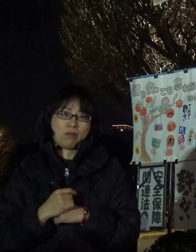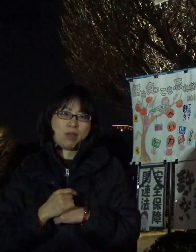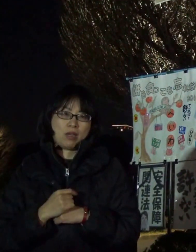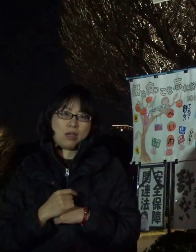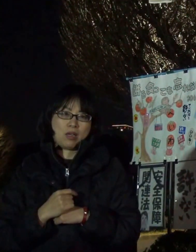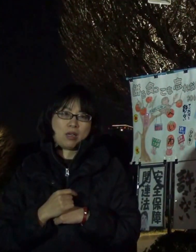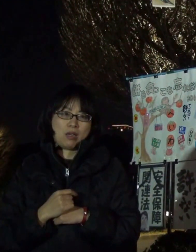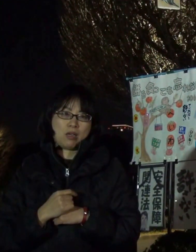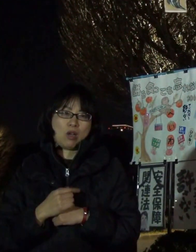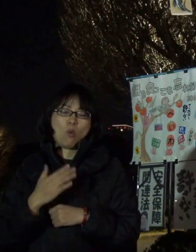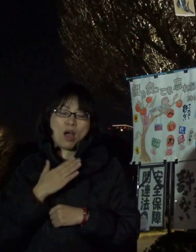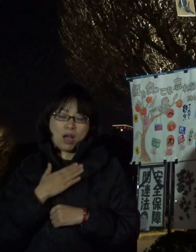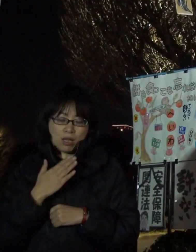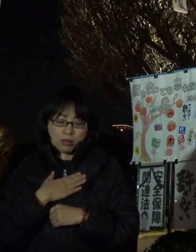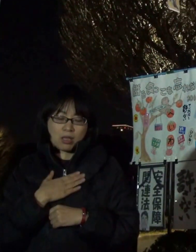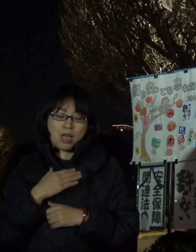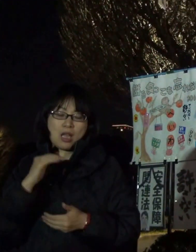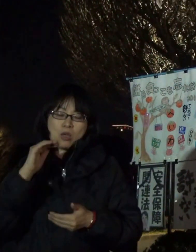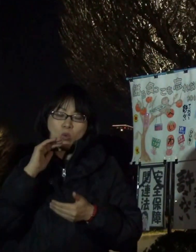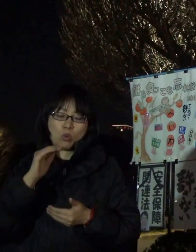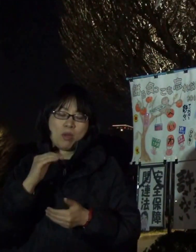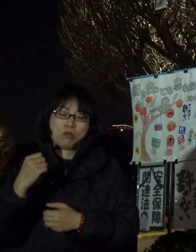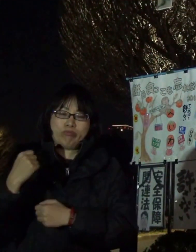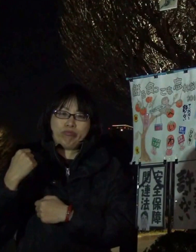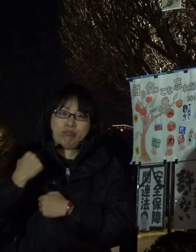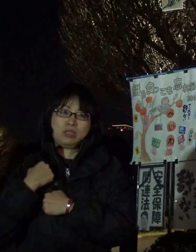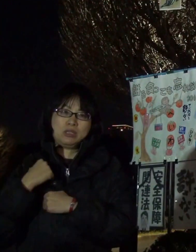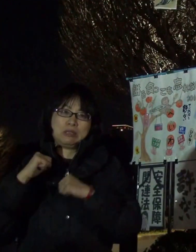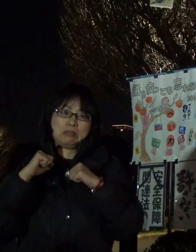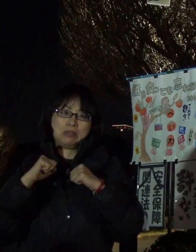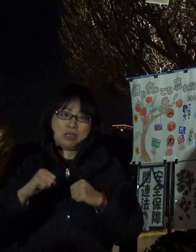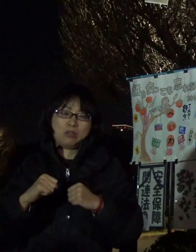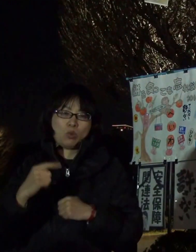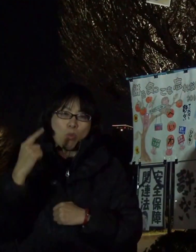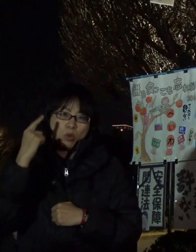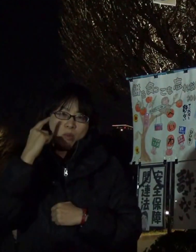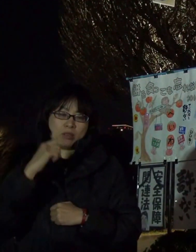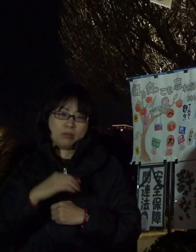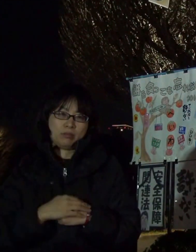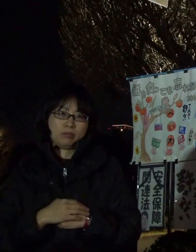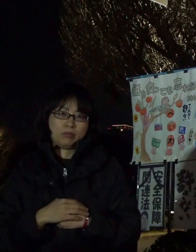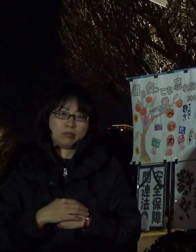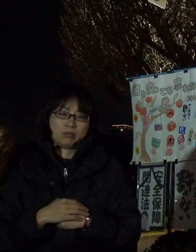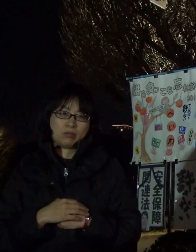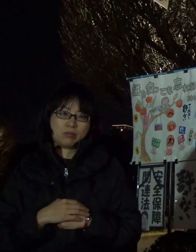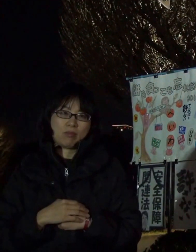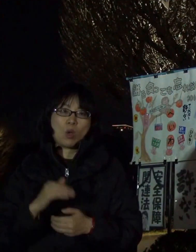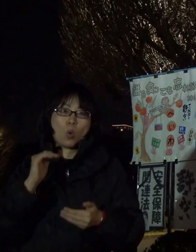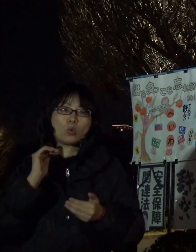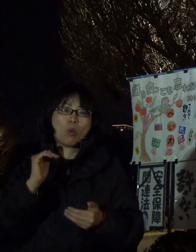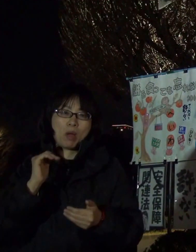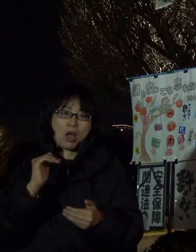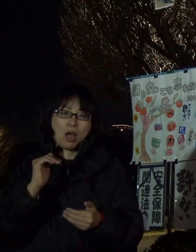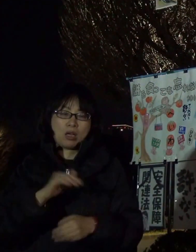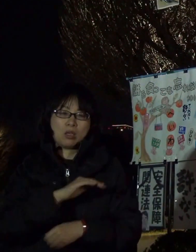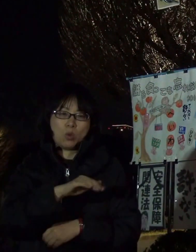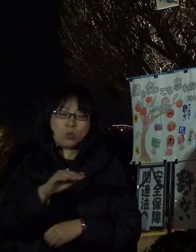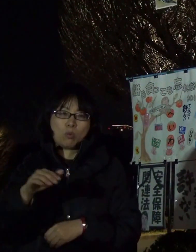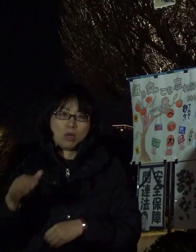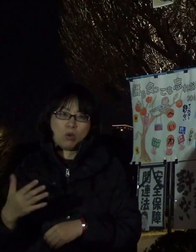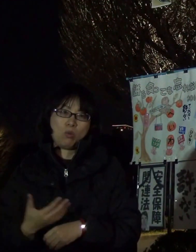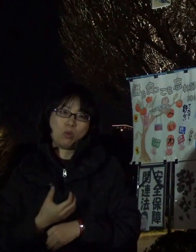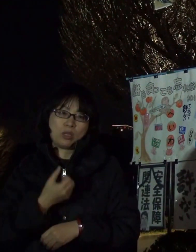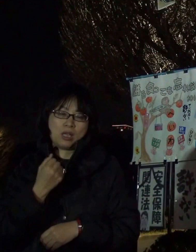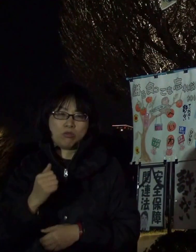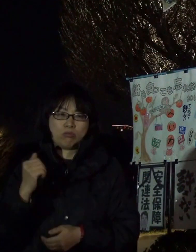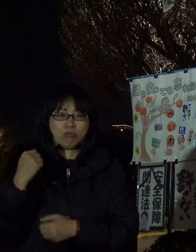。確かに言葉は子供の持てる武器、子供でも持てる武器っていうふうにこの方はロ